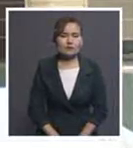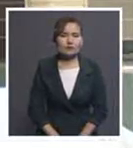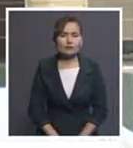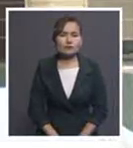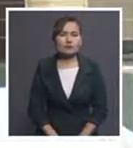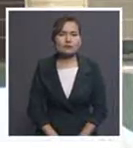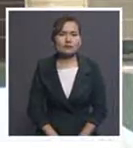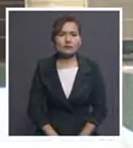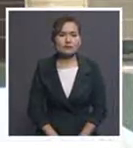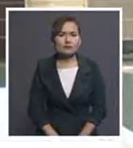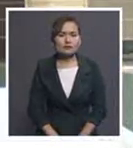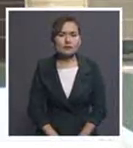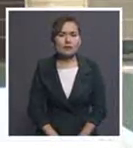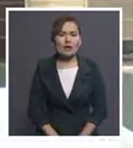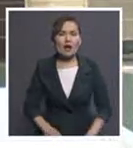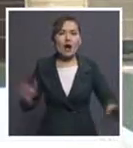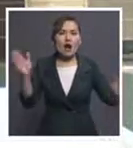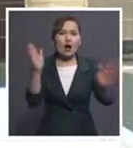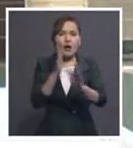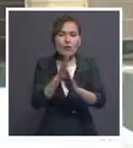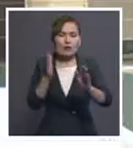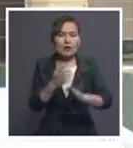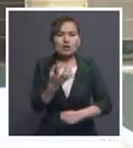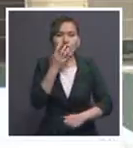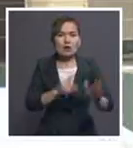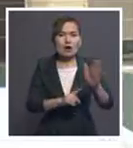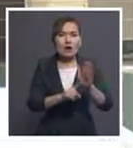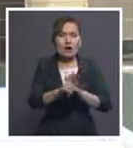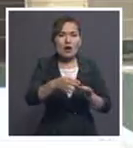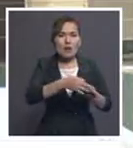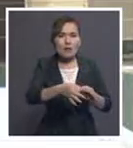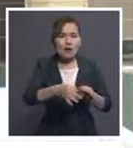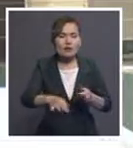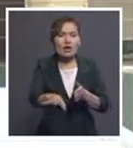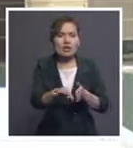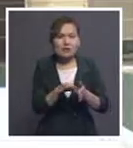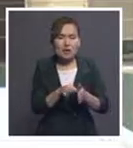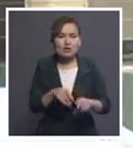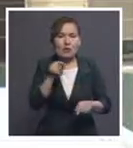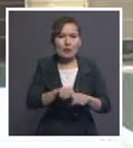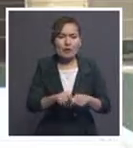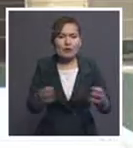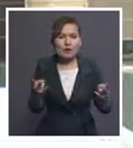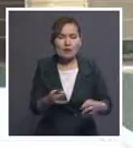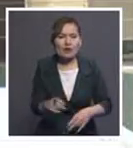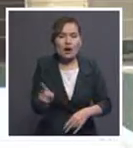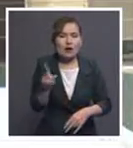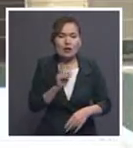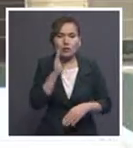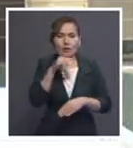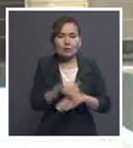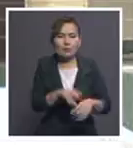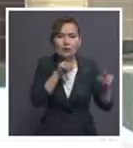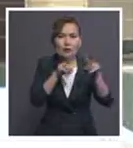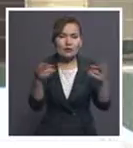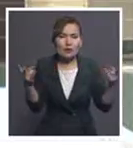температурных показателей. Ауа температурасы жылы бастағаннан аудандарда жедел штаб құрылады. Олар тәулік бойы жағдайды бізге жеткізіп